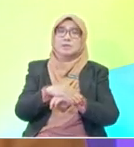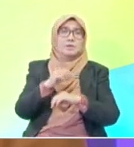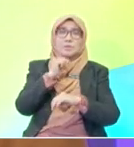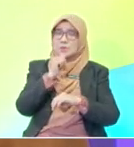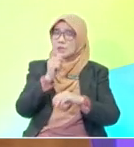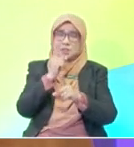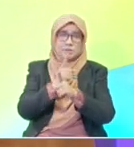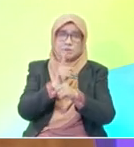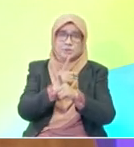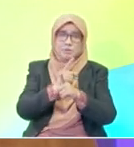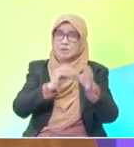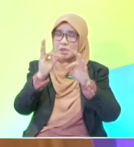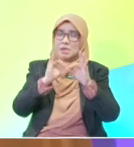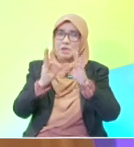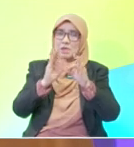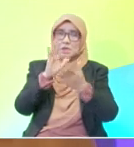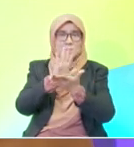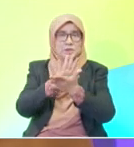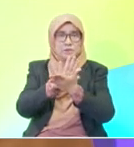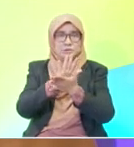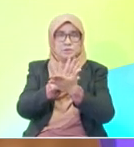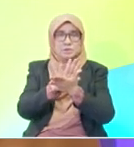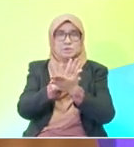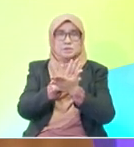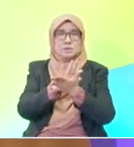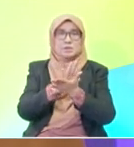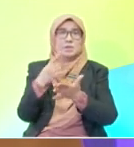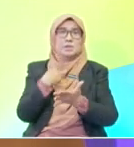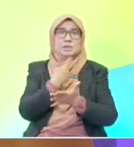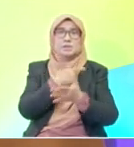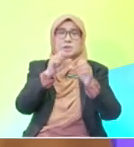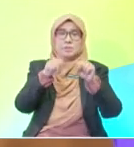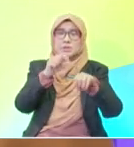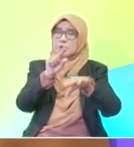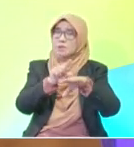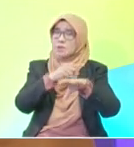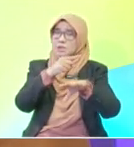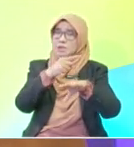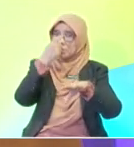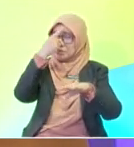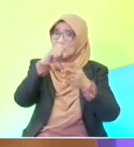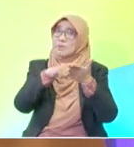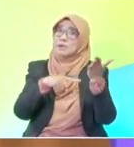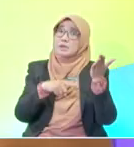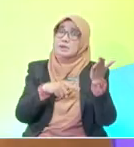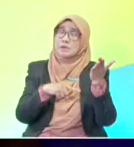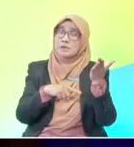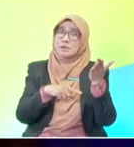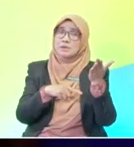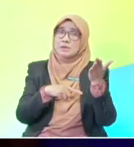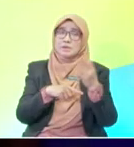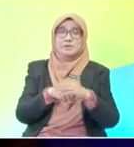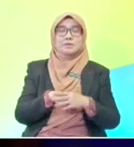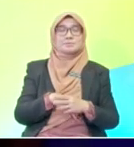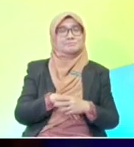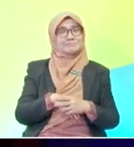dekat sekolah lah, kalau Abang Fizi boleh bagi tahu murid dekat rumah kan, kita boleh guna untuk apa barang tersebut? Kalau macam Abang Fizi dah pakai cantik-cantik